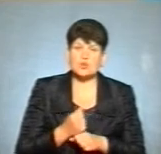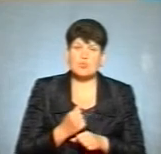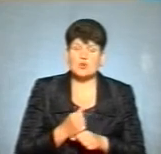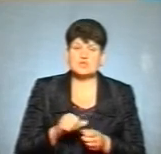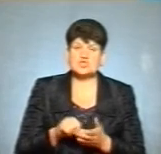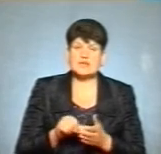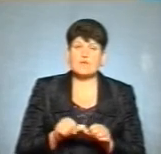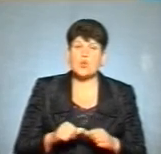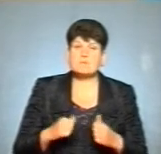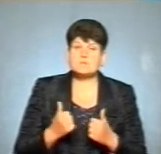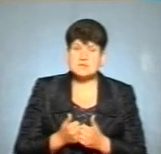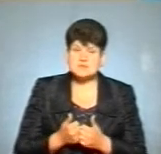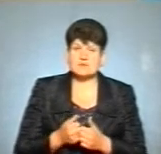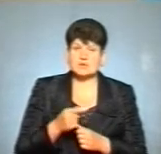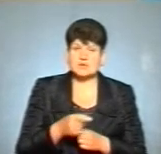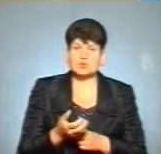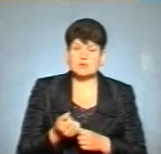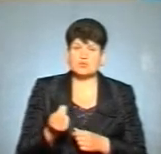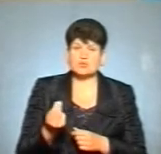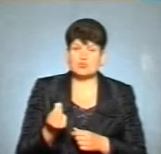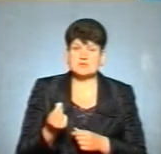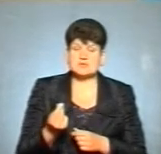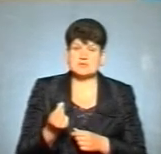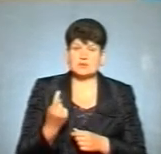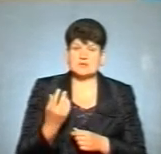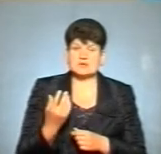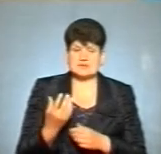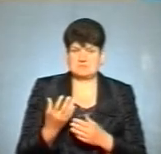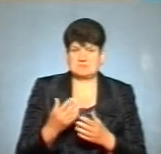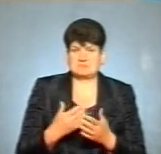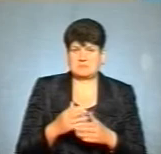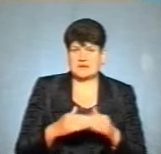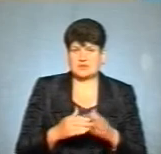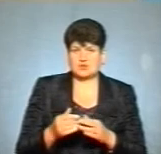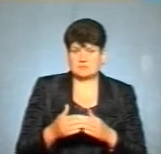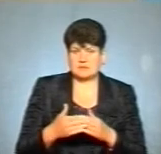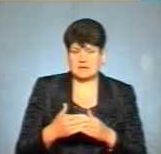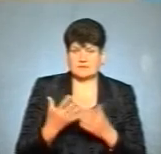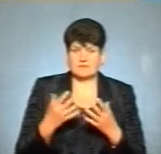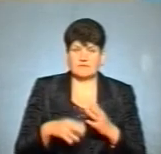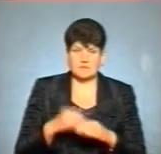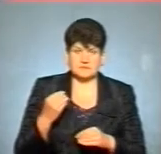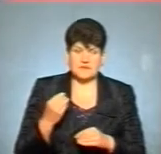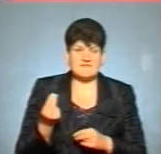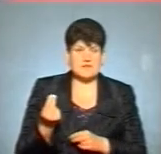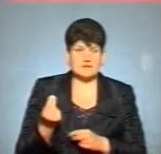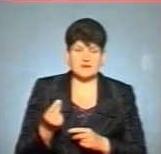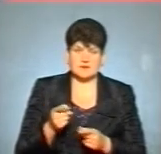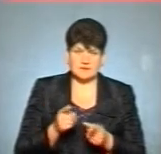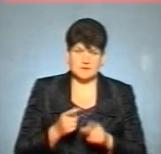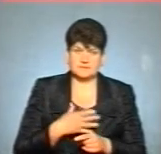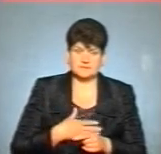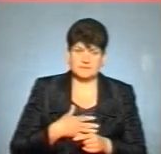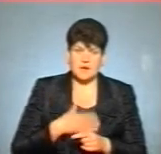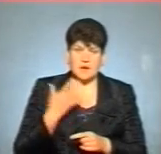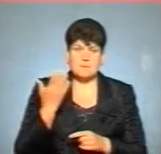членів комісії. Так, коли вони отримують кошти практично за день виборів. Ну, власне, фінансування дійсно насторожує, тому що минулого року, коли